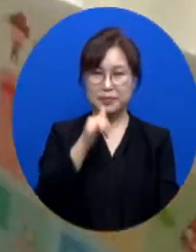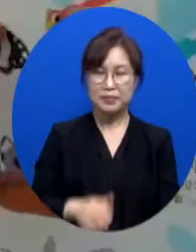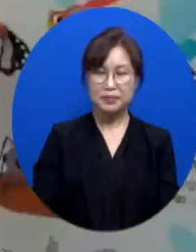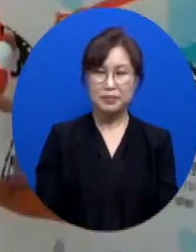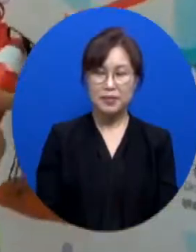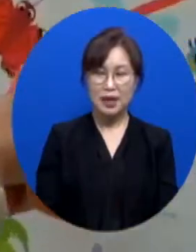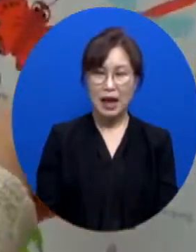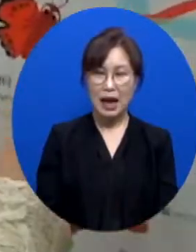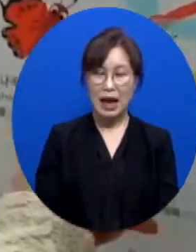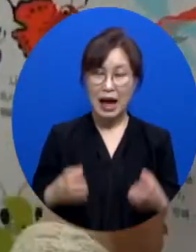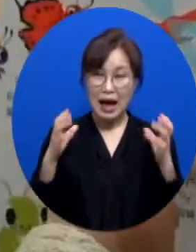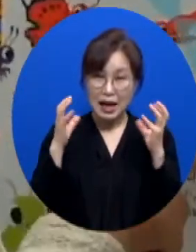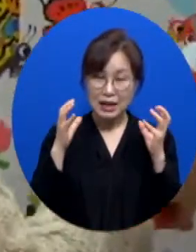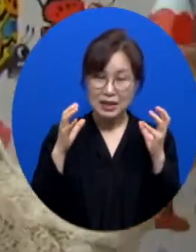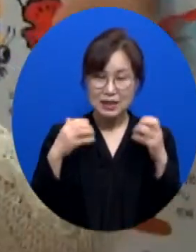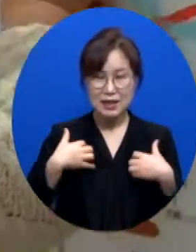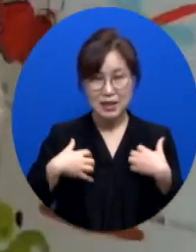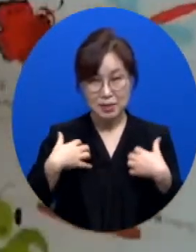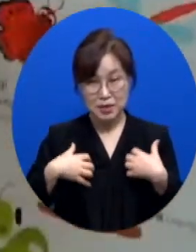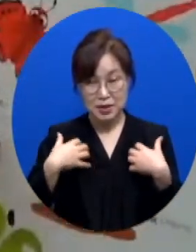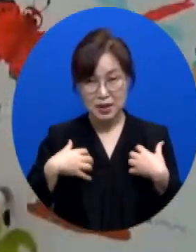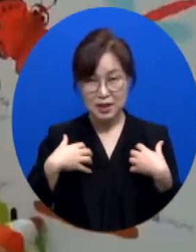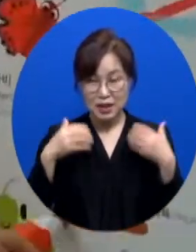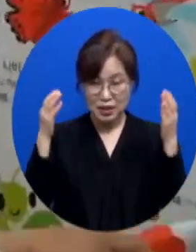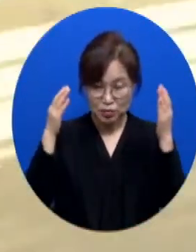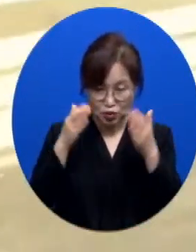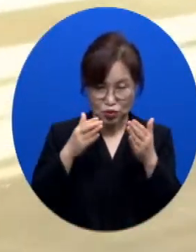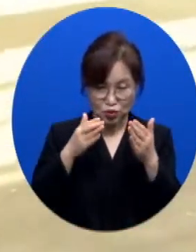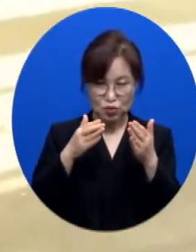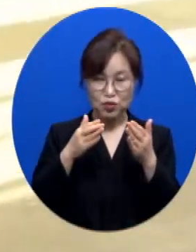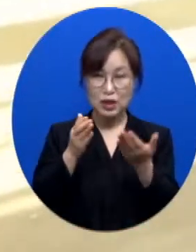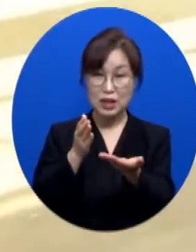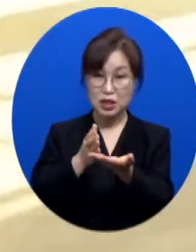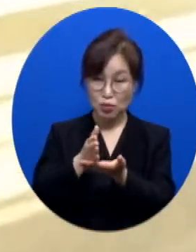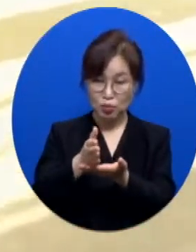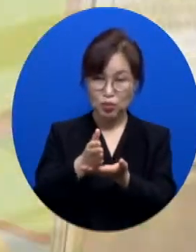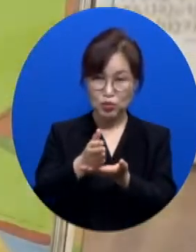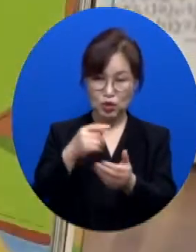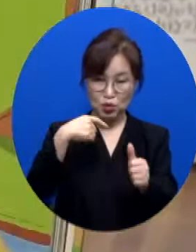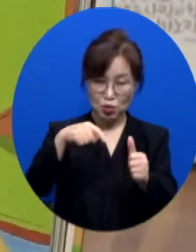아이들 흥미와 관심을 이끄는 데 최적한 전문교육기관의